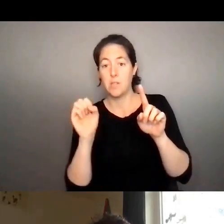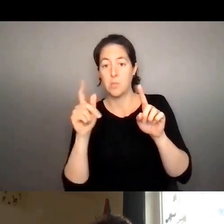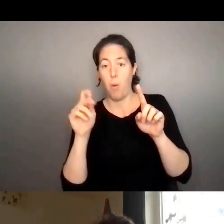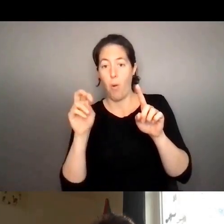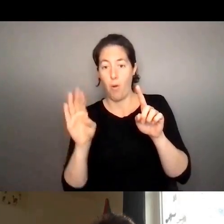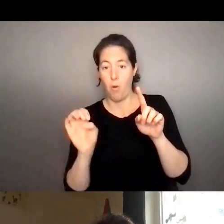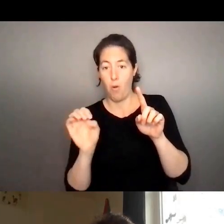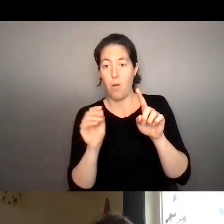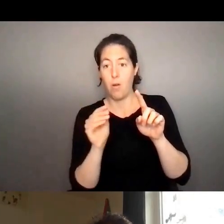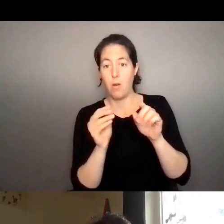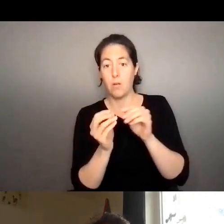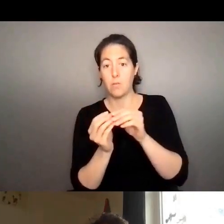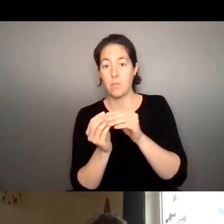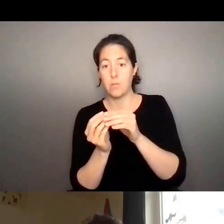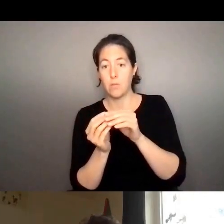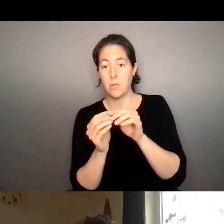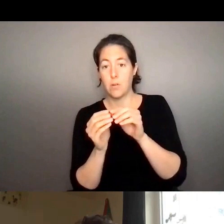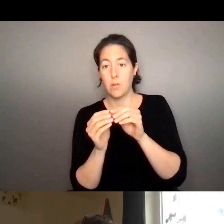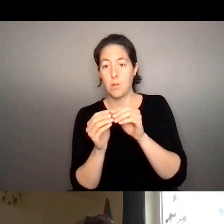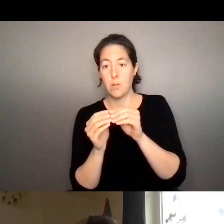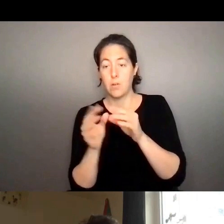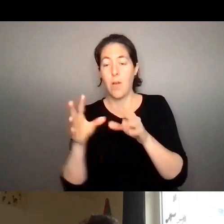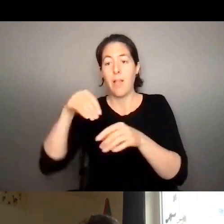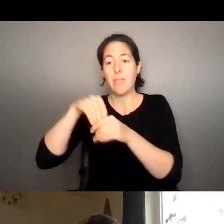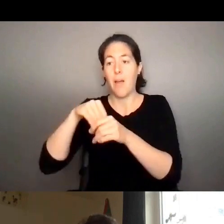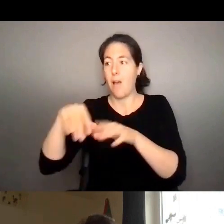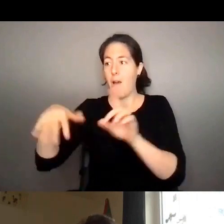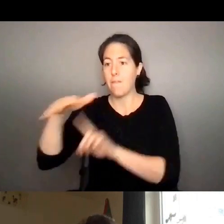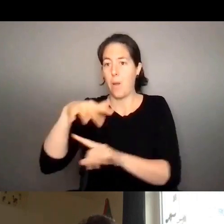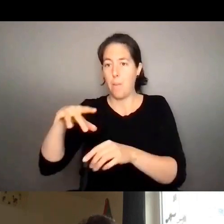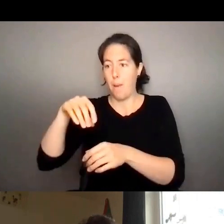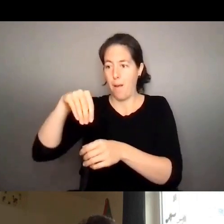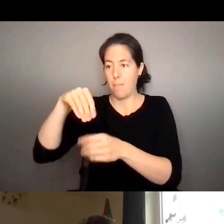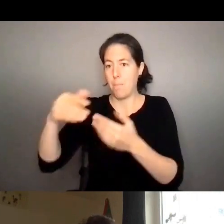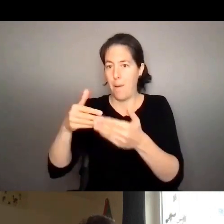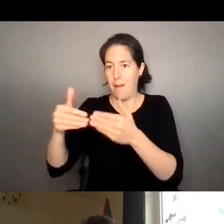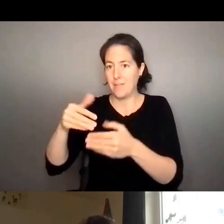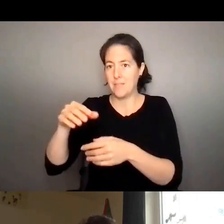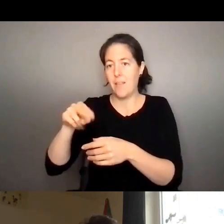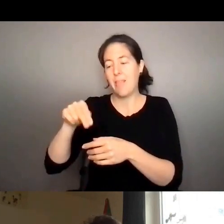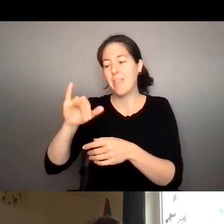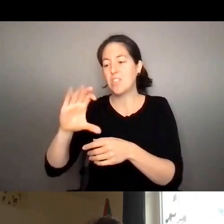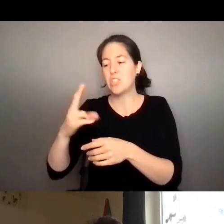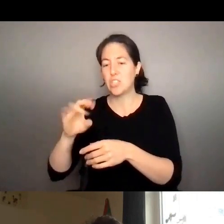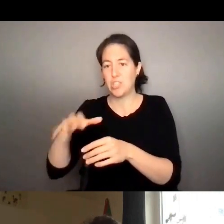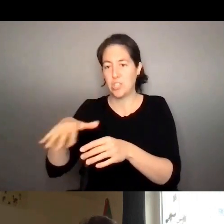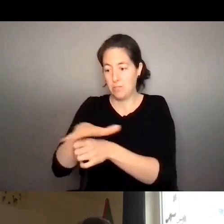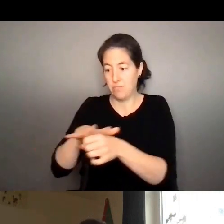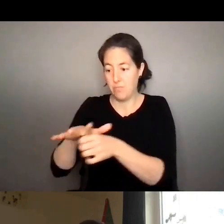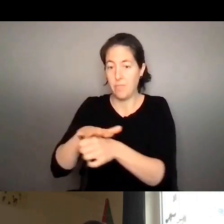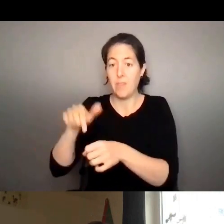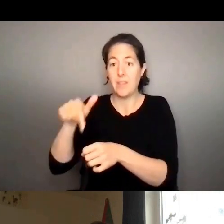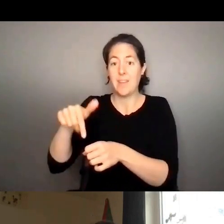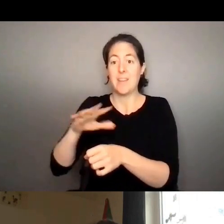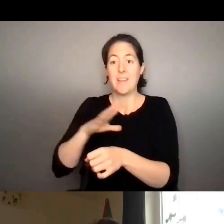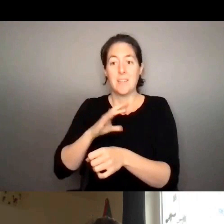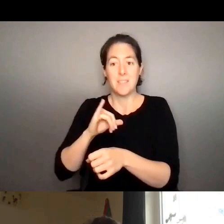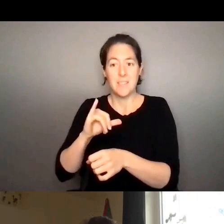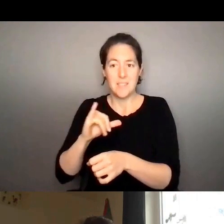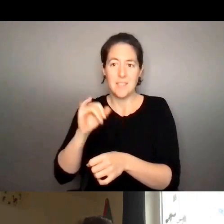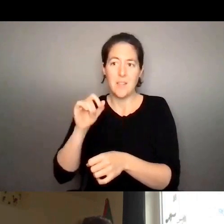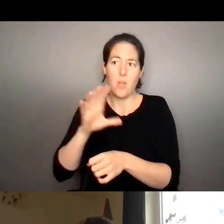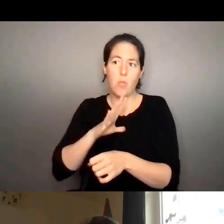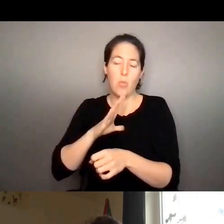une niche environnementale. Puis cette niche-là, ce qu'elle demande principalement, c'est un espace qui a une humidité au moins à